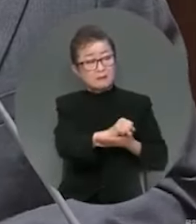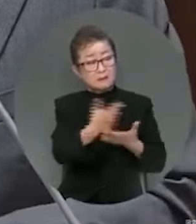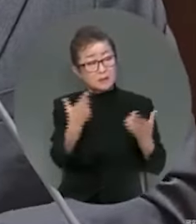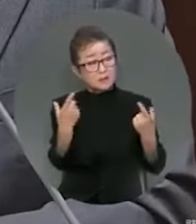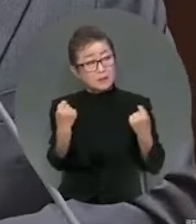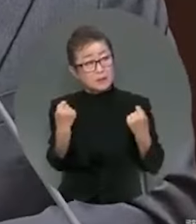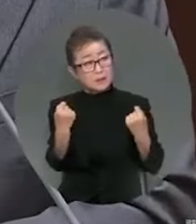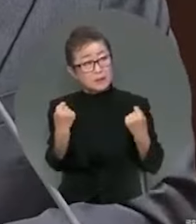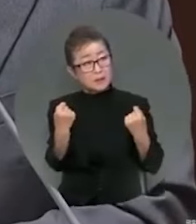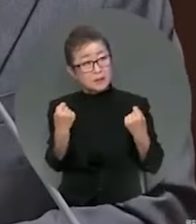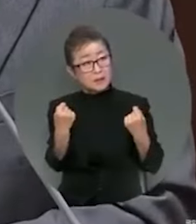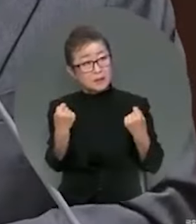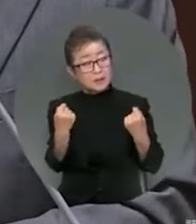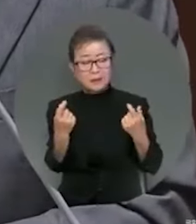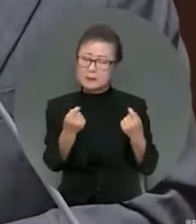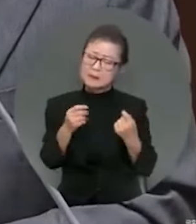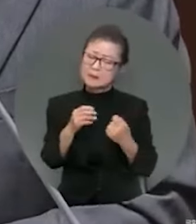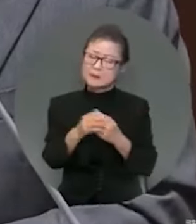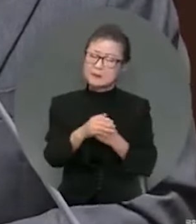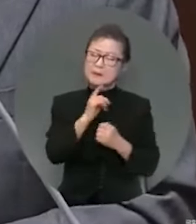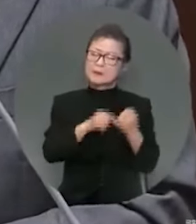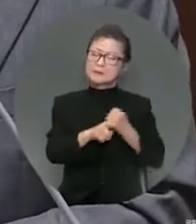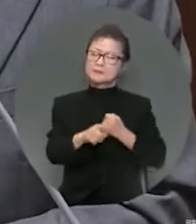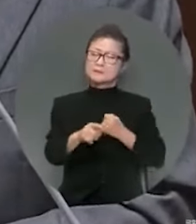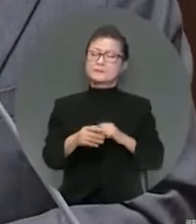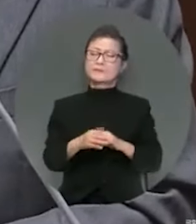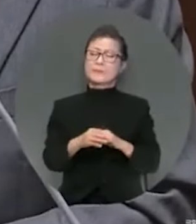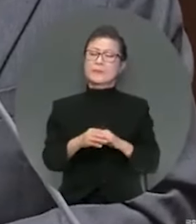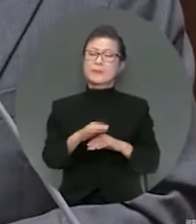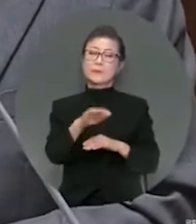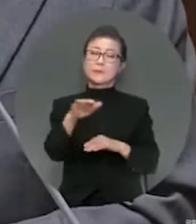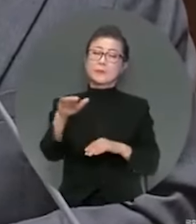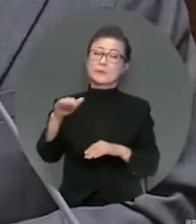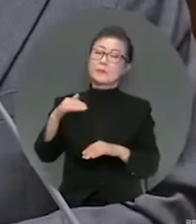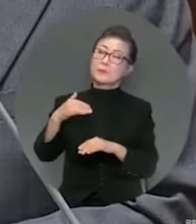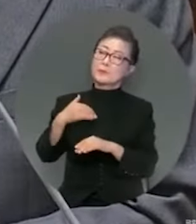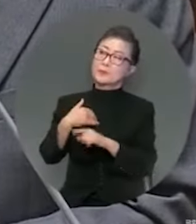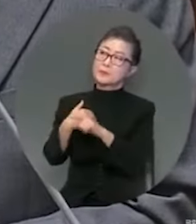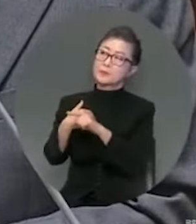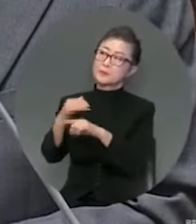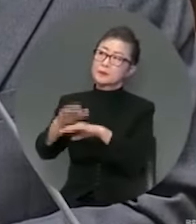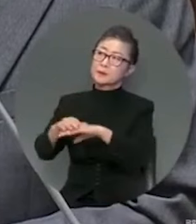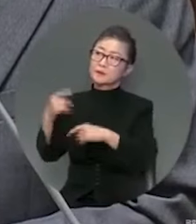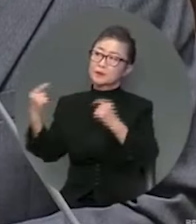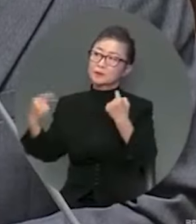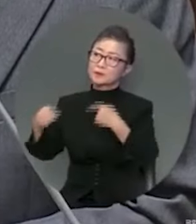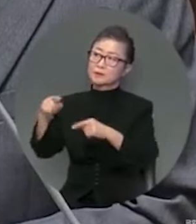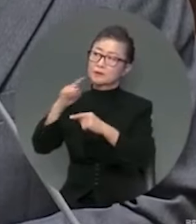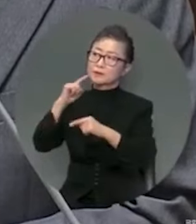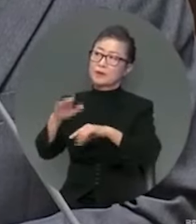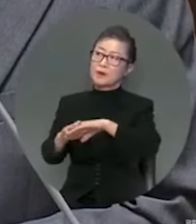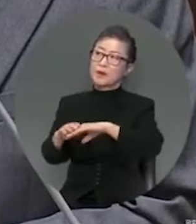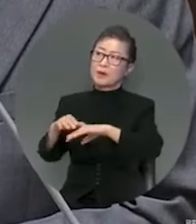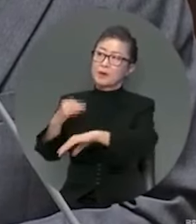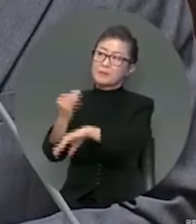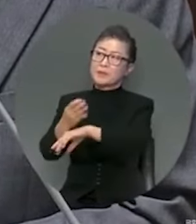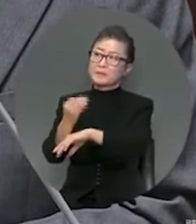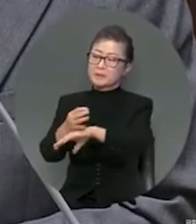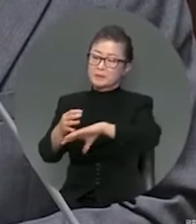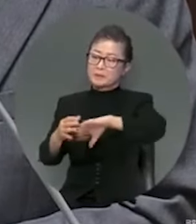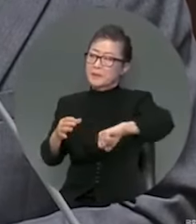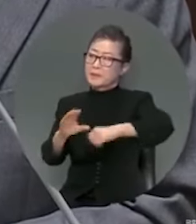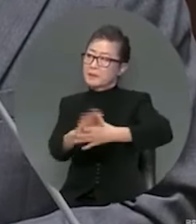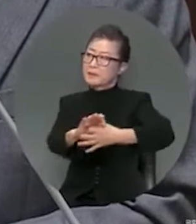저는 계엄이라는 정말 중차대한 일을 그러한 정치적인 편의성을 위해서 활용할 것이다.